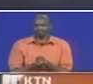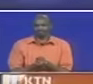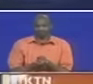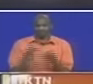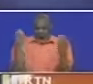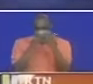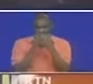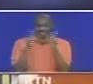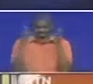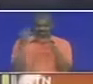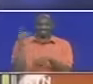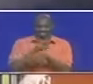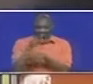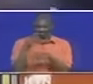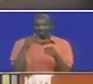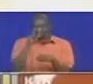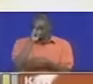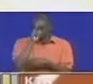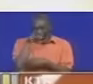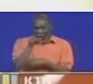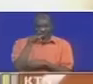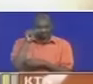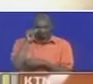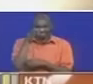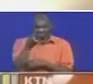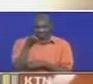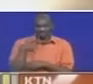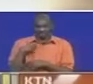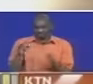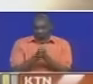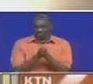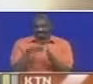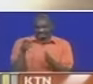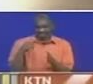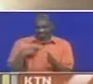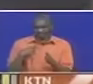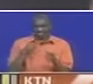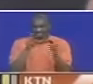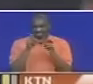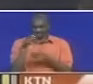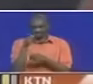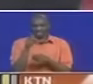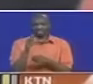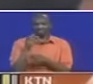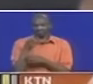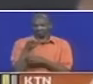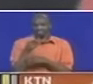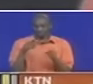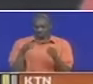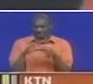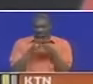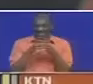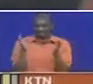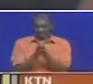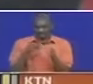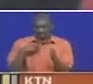Siku wa Krismasi, maafisa wa polisi mjini Mombasa na maafisa wa halmashauri ya usalama barabarani kwa ushirikiano na